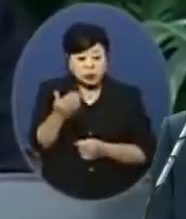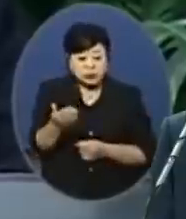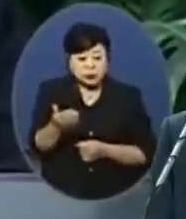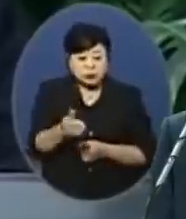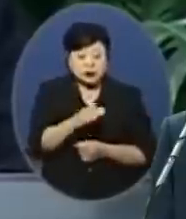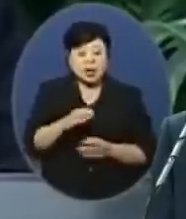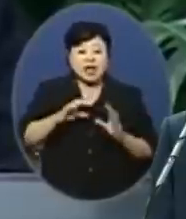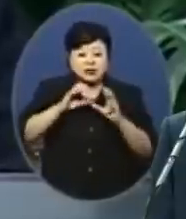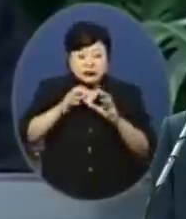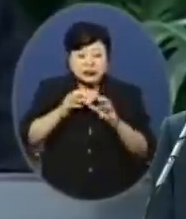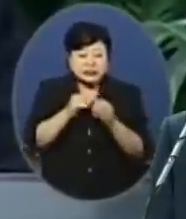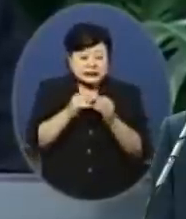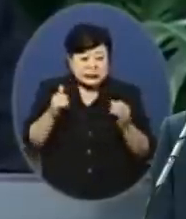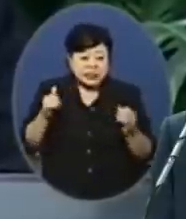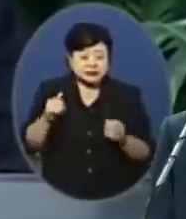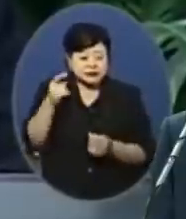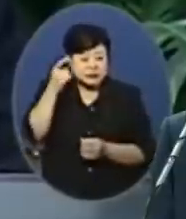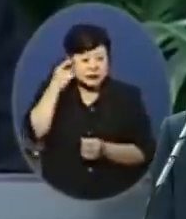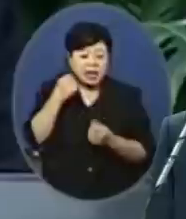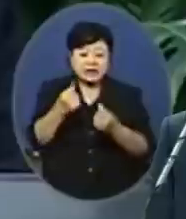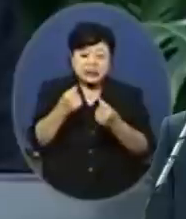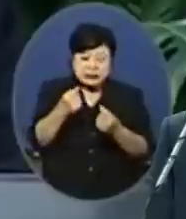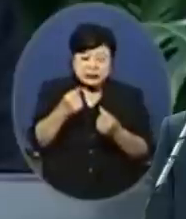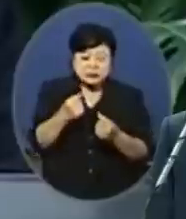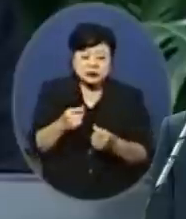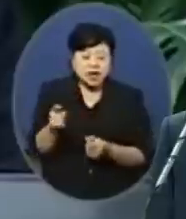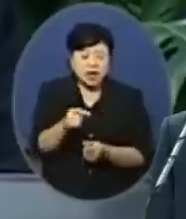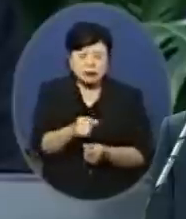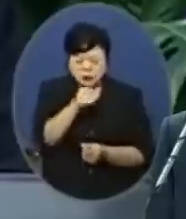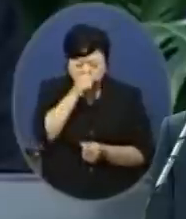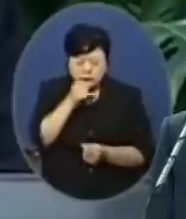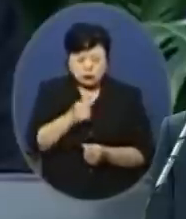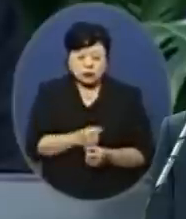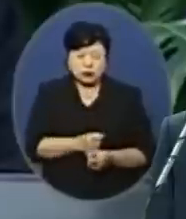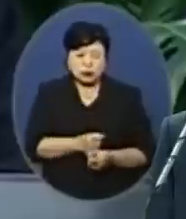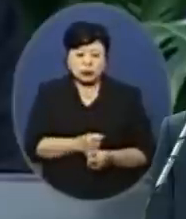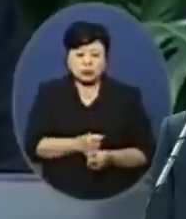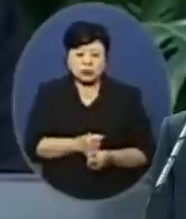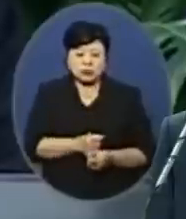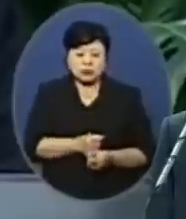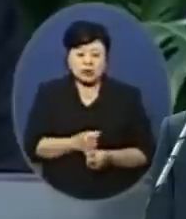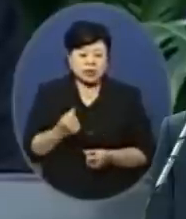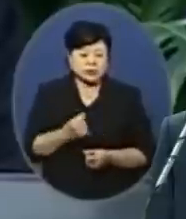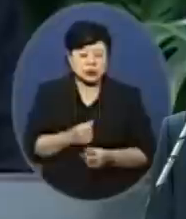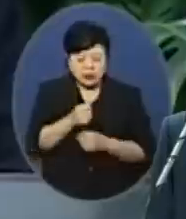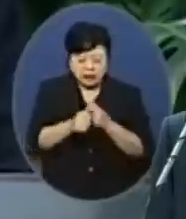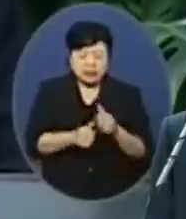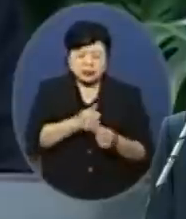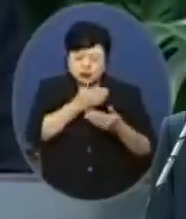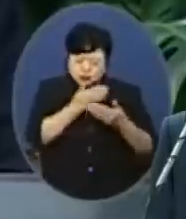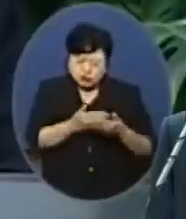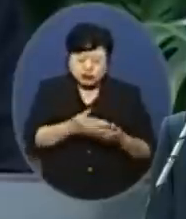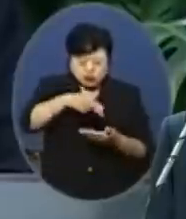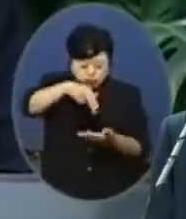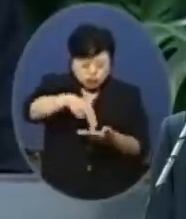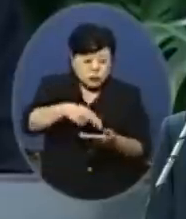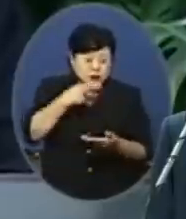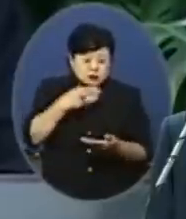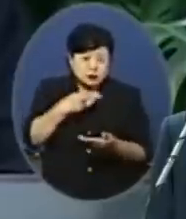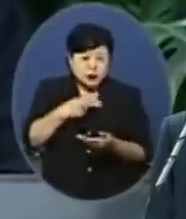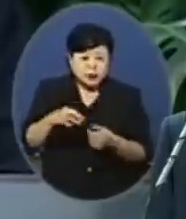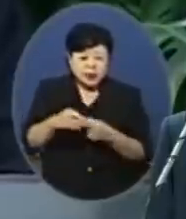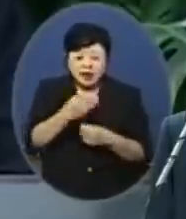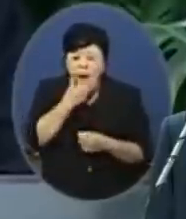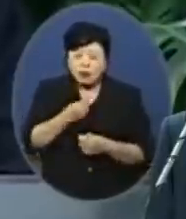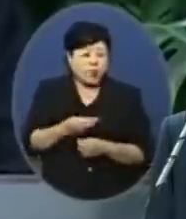우리가 세상에 인간적인 힘으로 아무리 좋은 것을 많이 모아도 하나님이 중심에 서 있지 않으면 행복하지